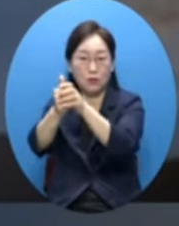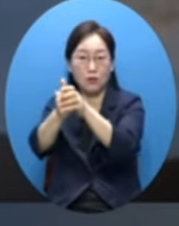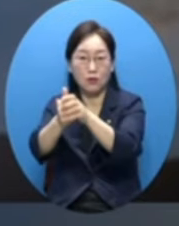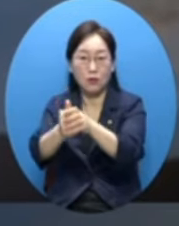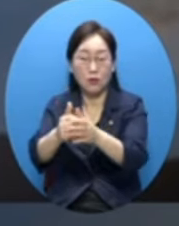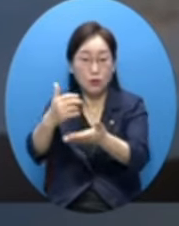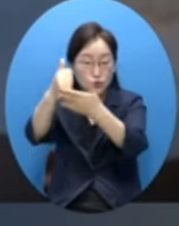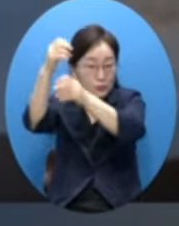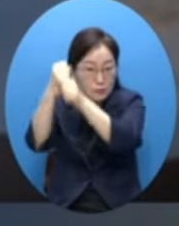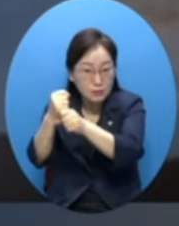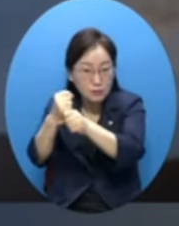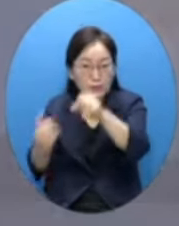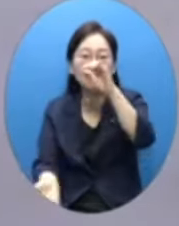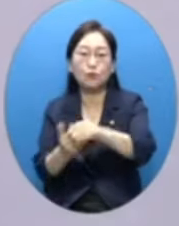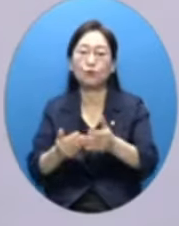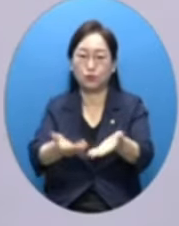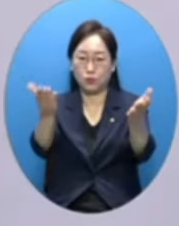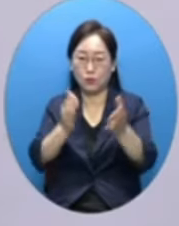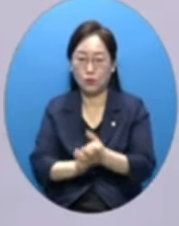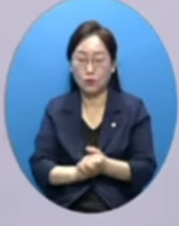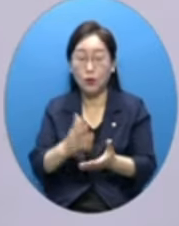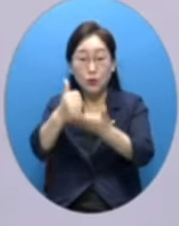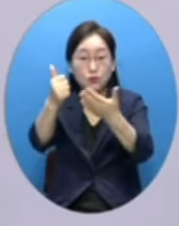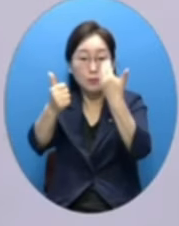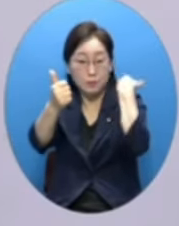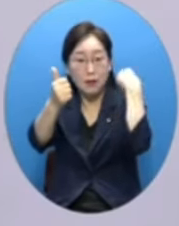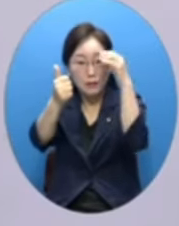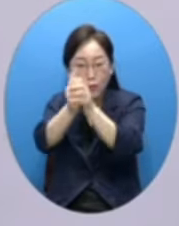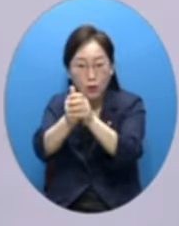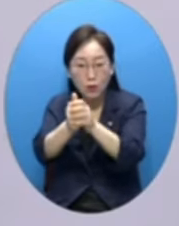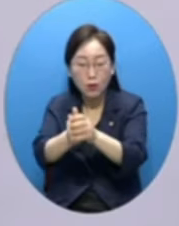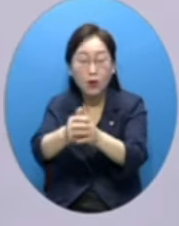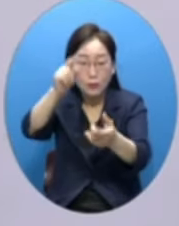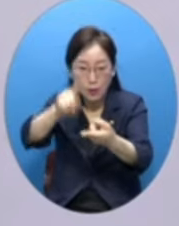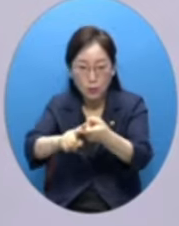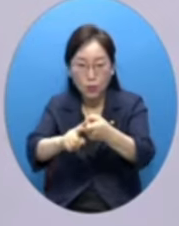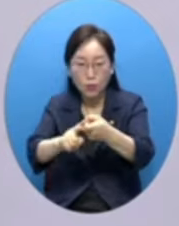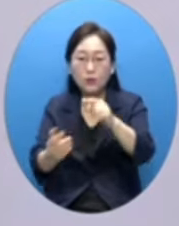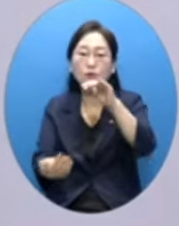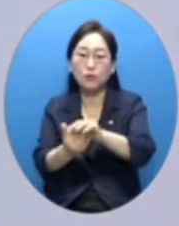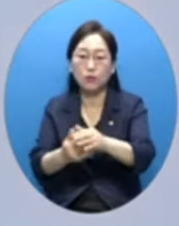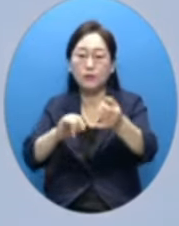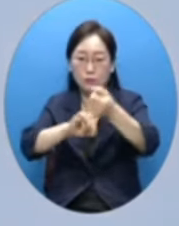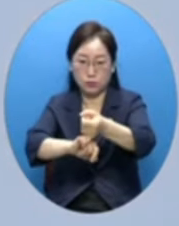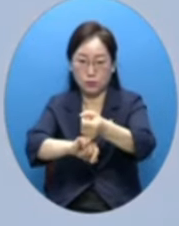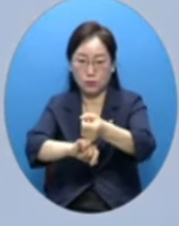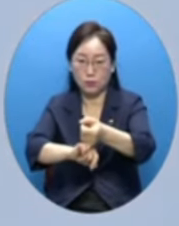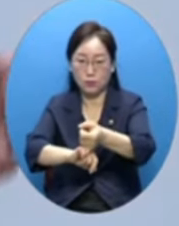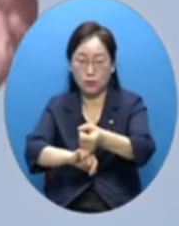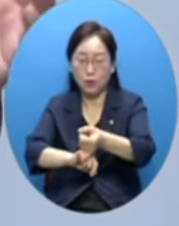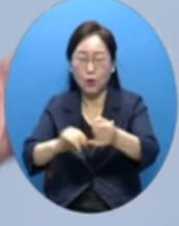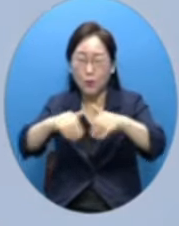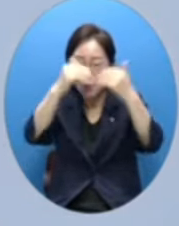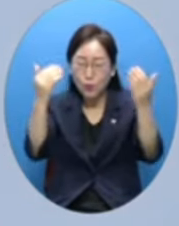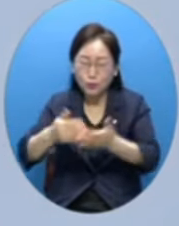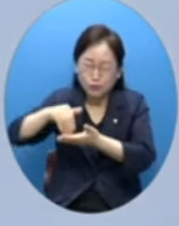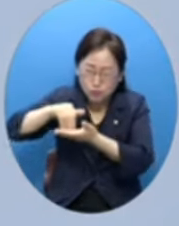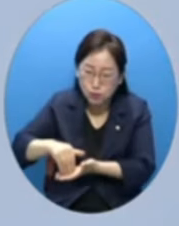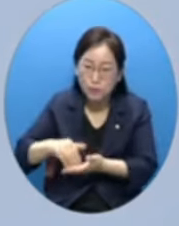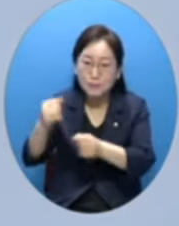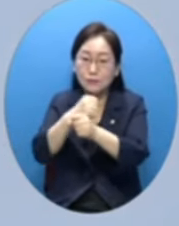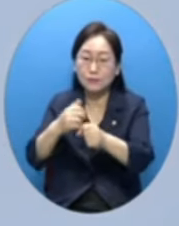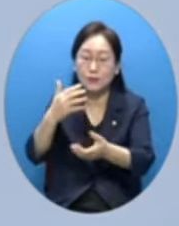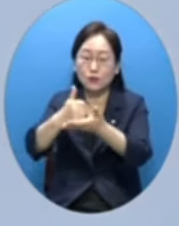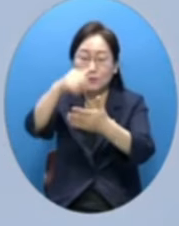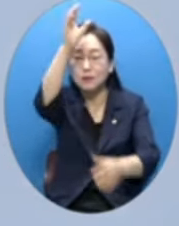의지하면 그가 이루시고 주님에게 맡기면 주님께서 이루어 주신다고 주님은 약속하신 것입니다 무엇보다도 모든 무거운 짐을 주님의